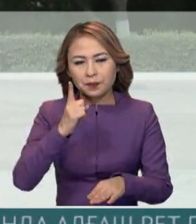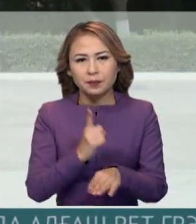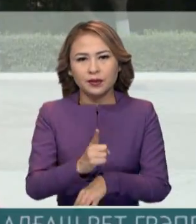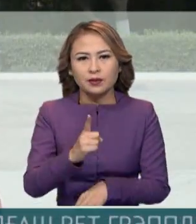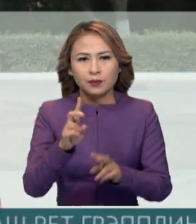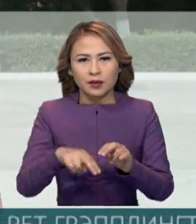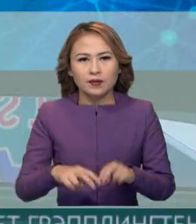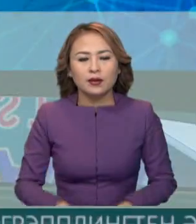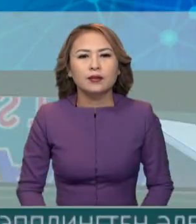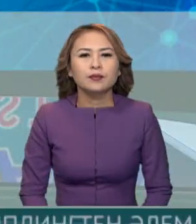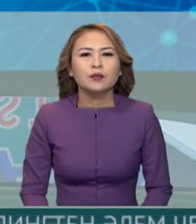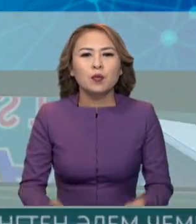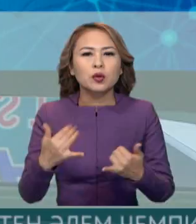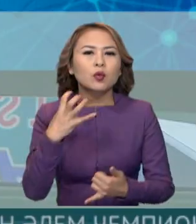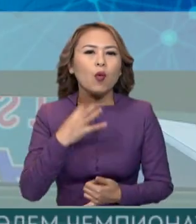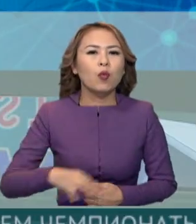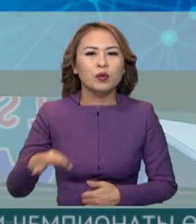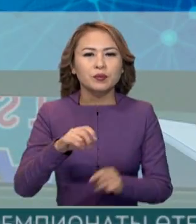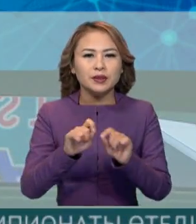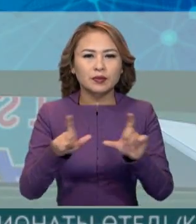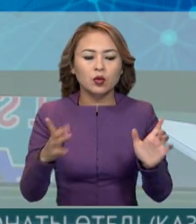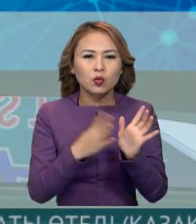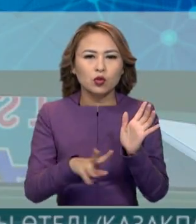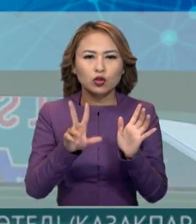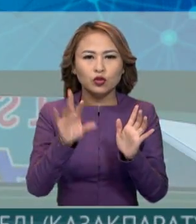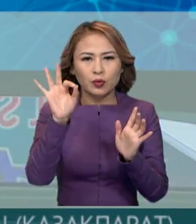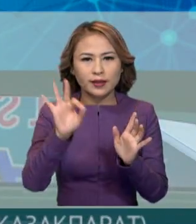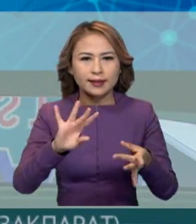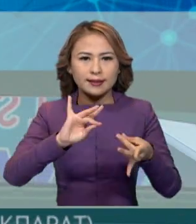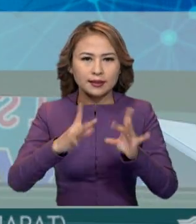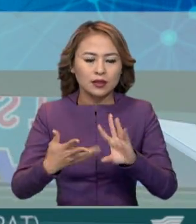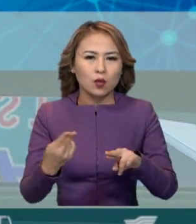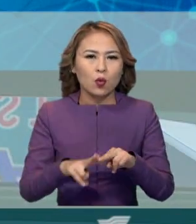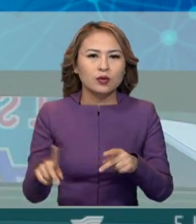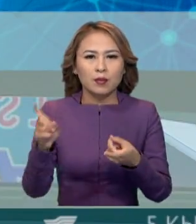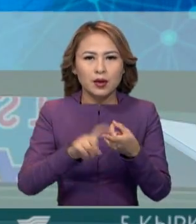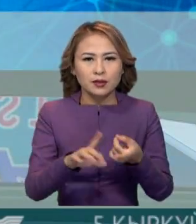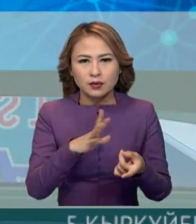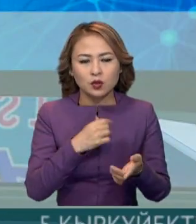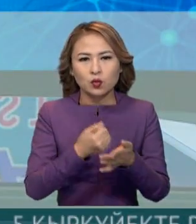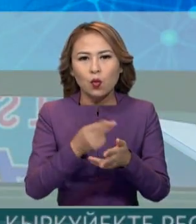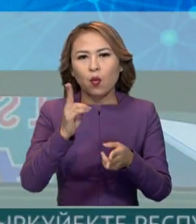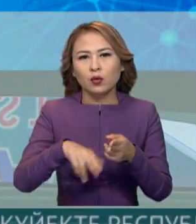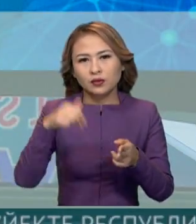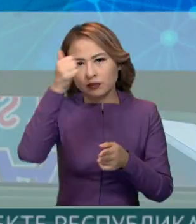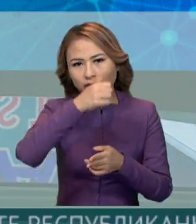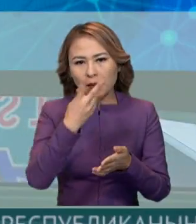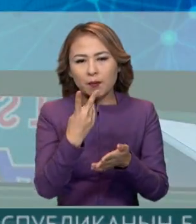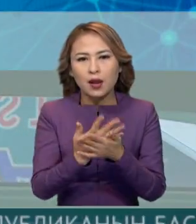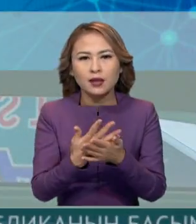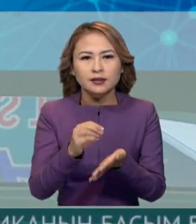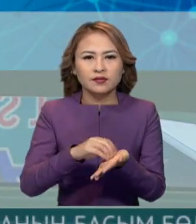тұрады. Бүгінде Қызылорда облысындағы мектептердің 93% интернетке қосылған. Жыл соңына дейін бұл